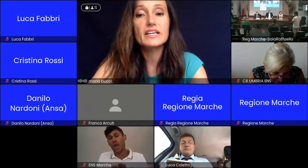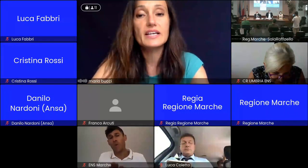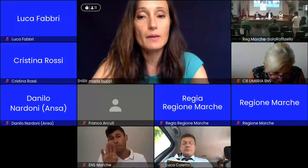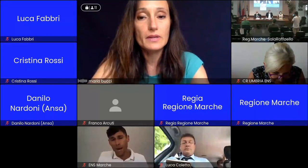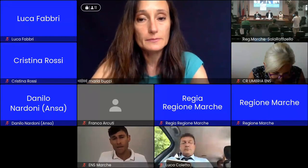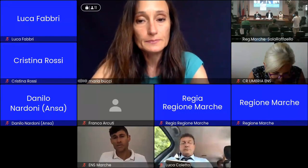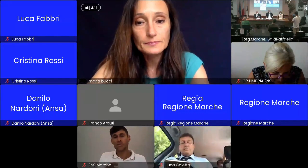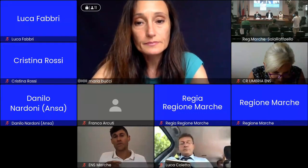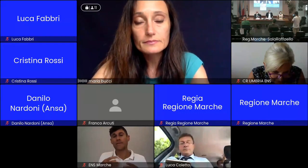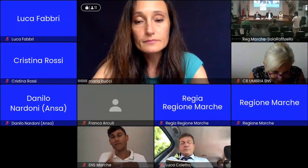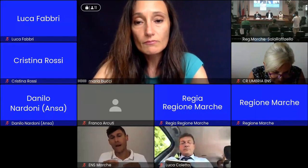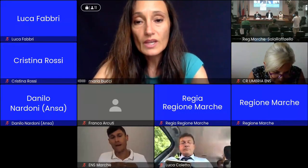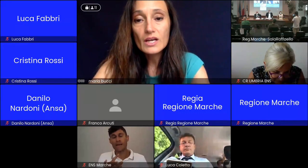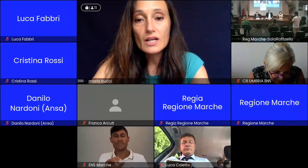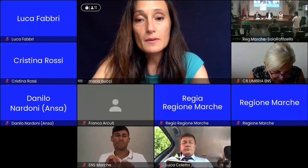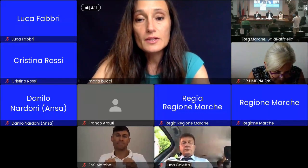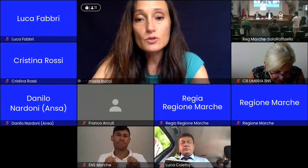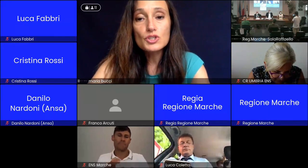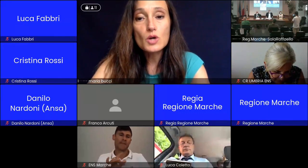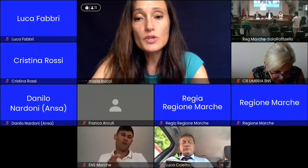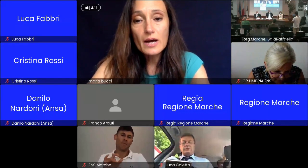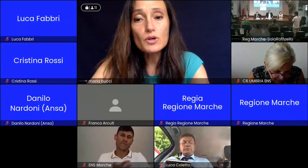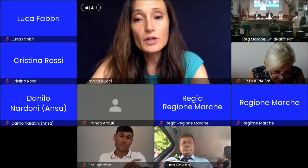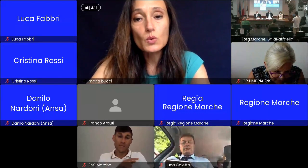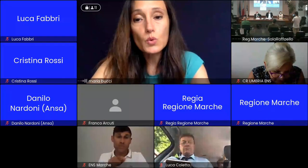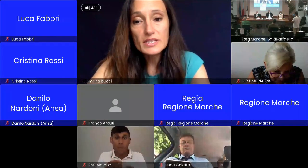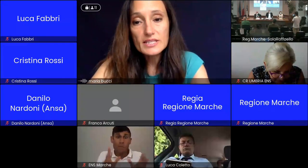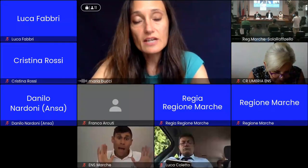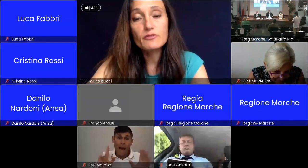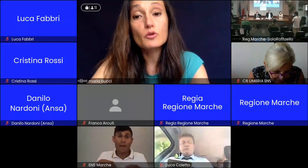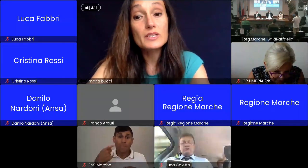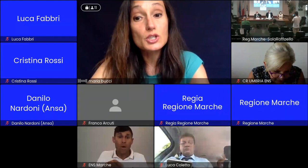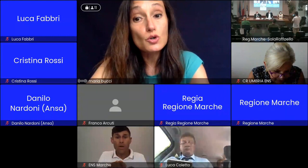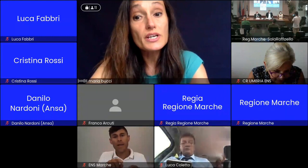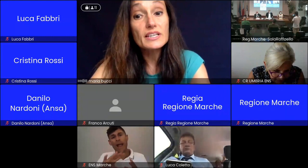è invalicabile. Noi ci auguriamo